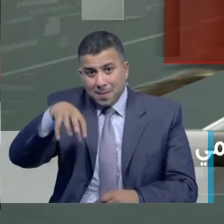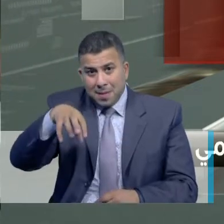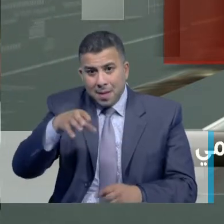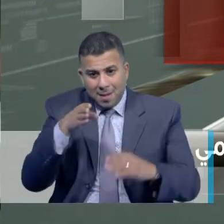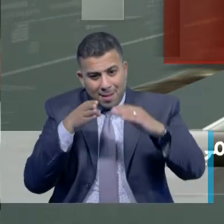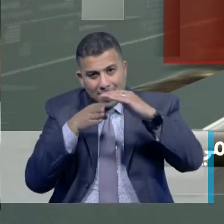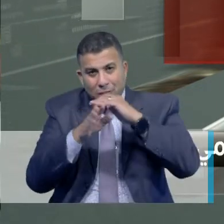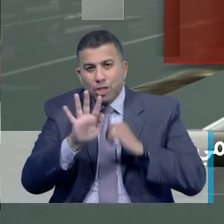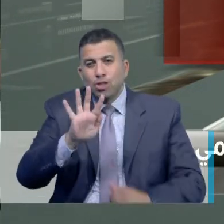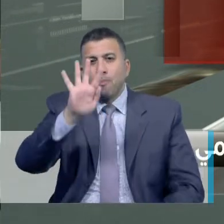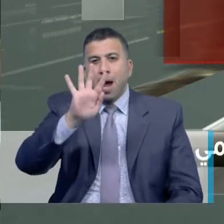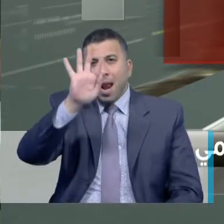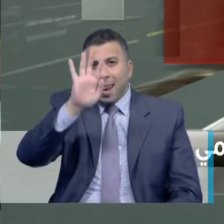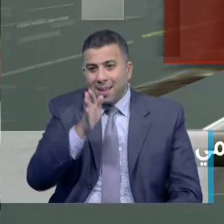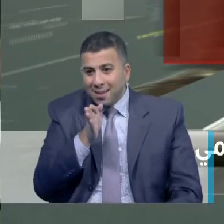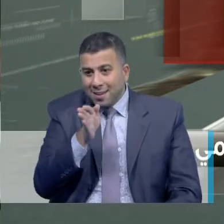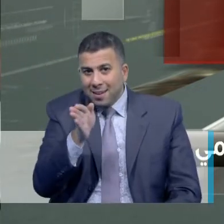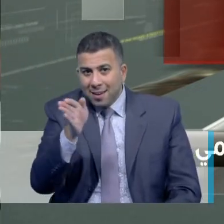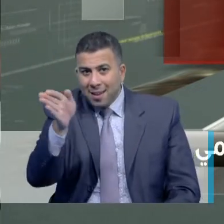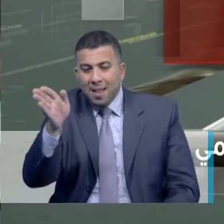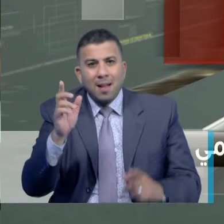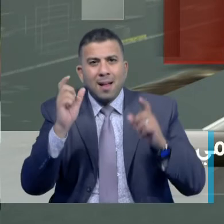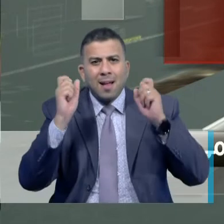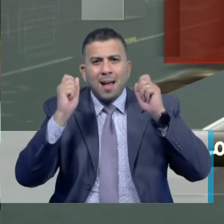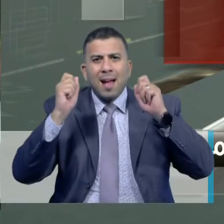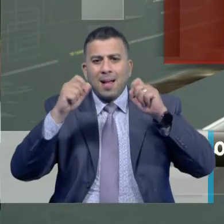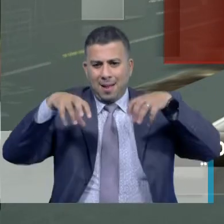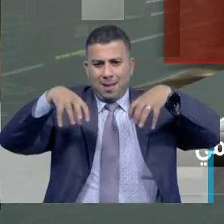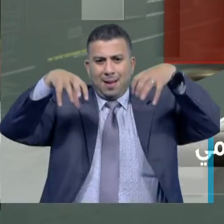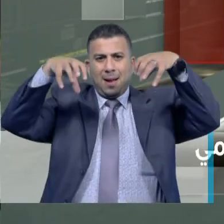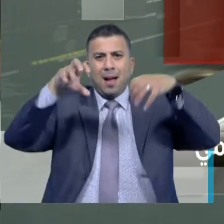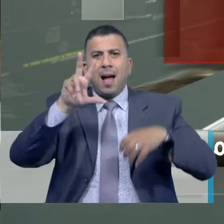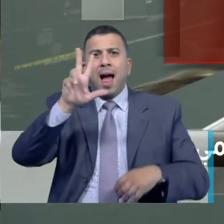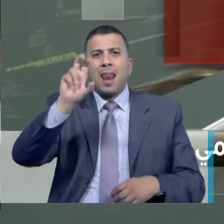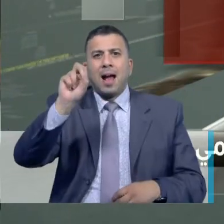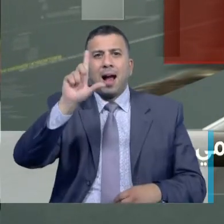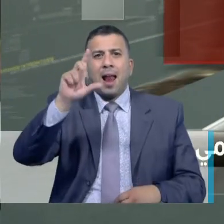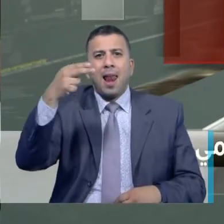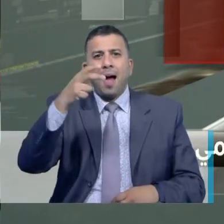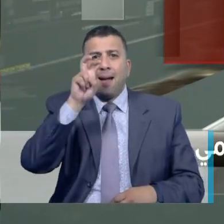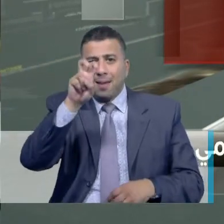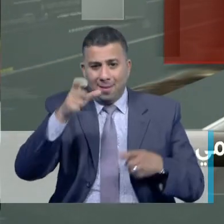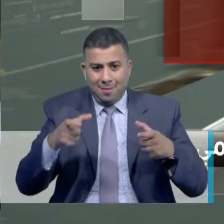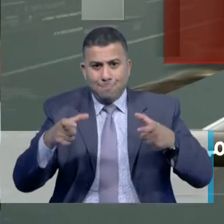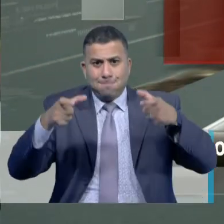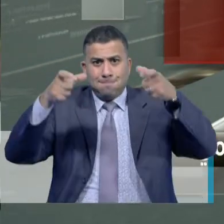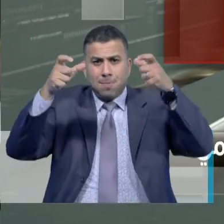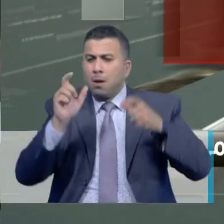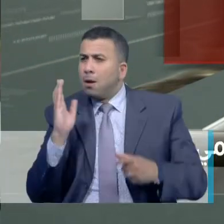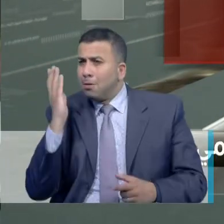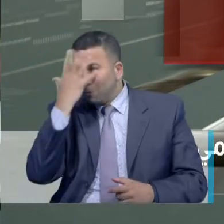مدخلها الشمالي إلى أن نصل إلى قلعة، والواجهة البحرية تتغير هذه